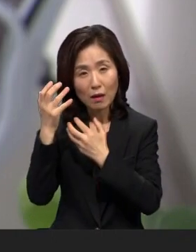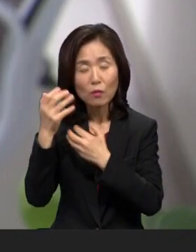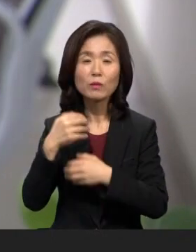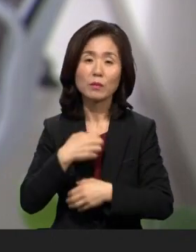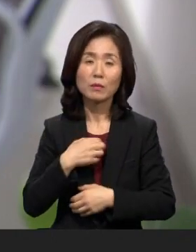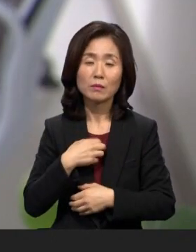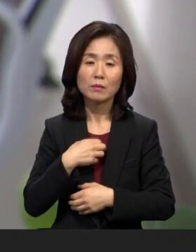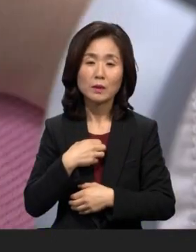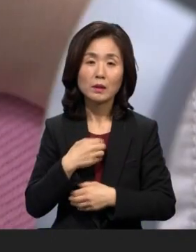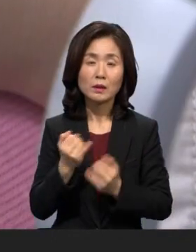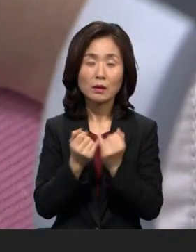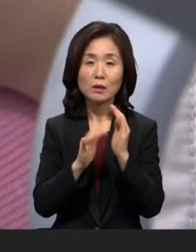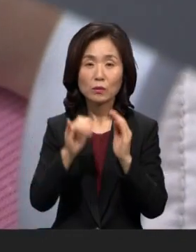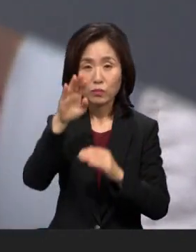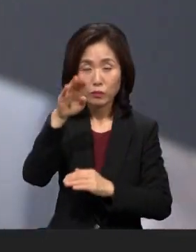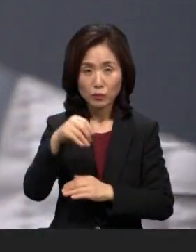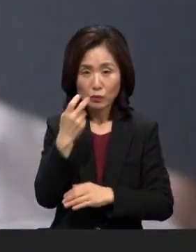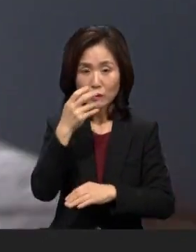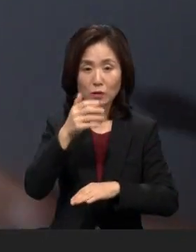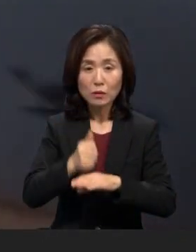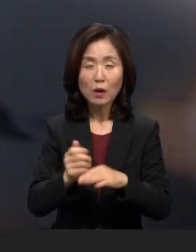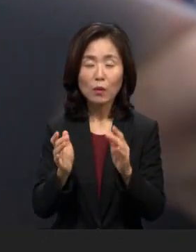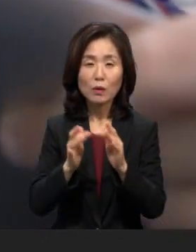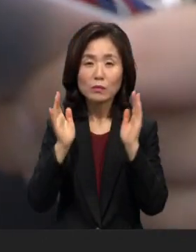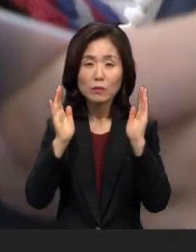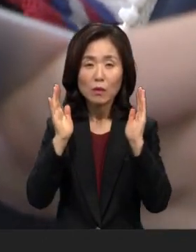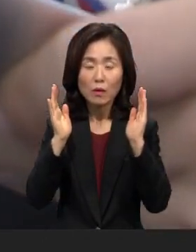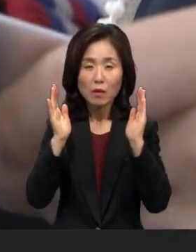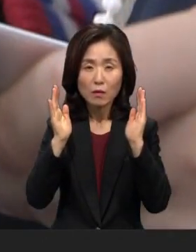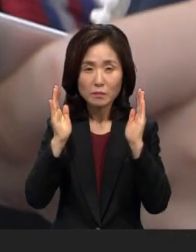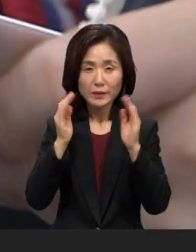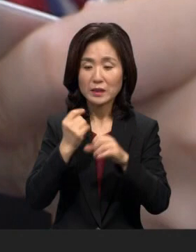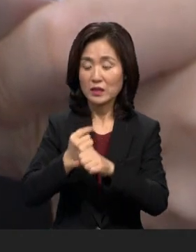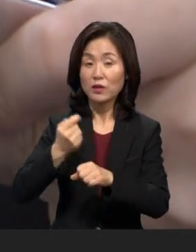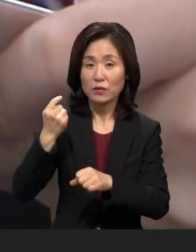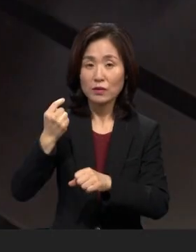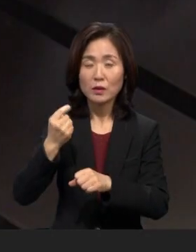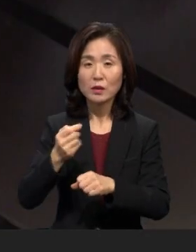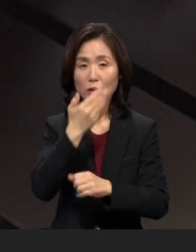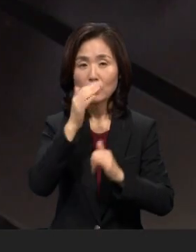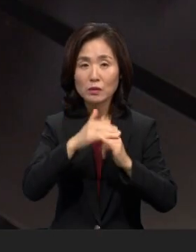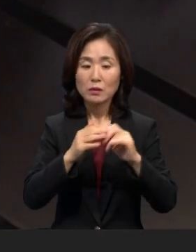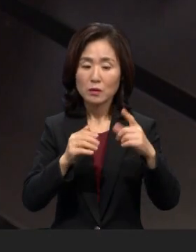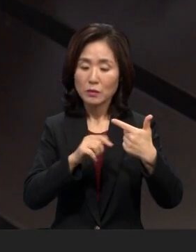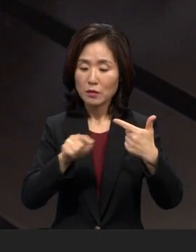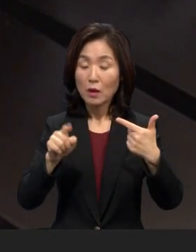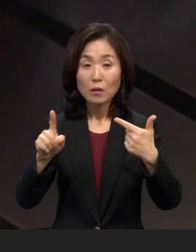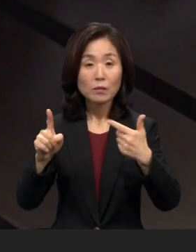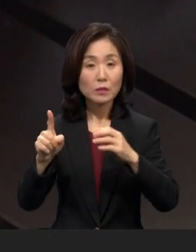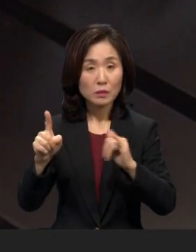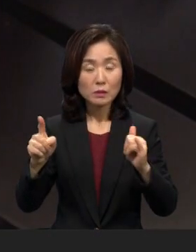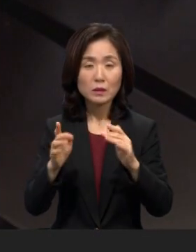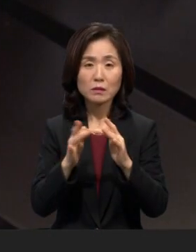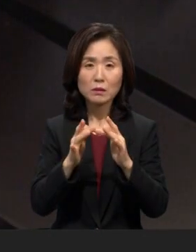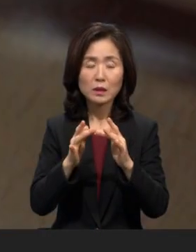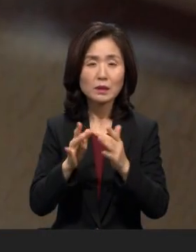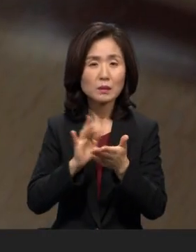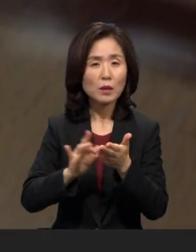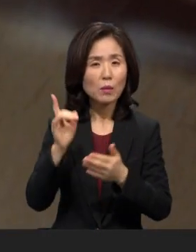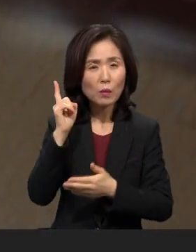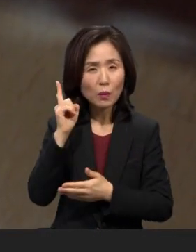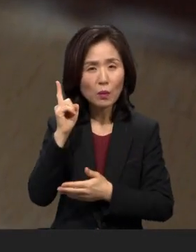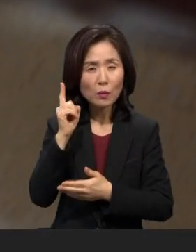결과 코로나 여파로 원격 수업이 한창이던 지난해 청소년 6명 가운데 1명은 인터넷이나 스마트폰